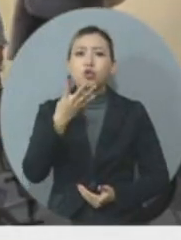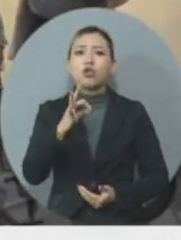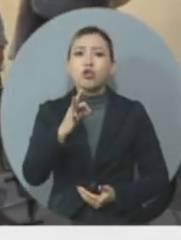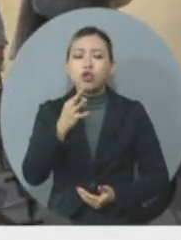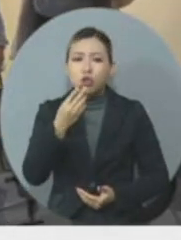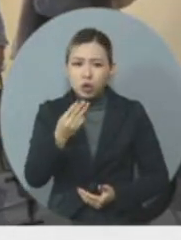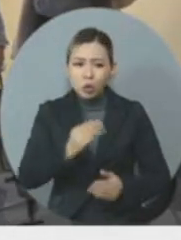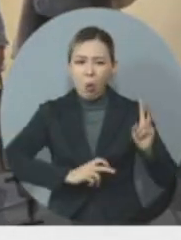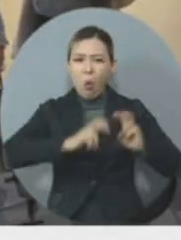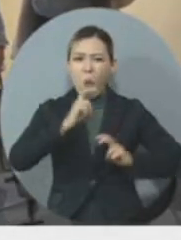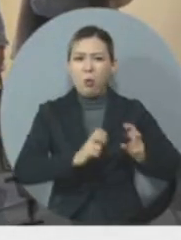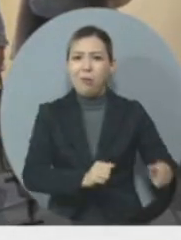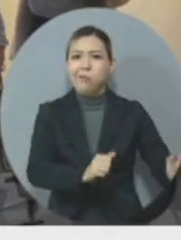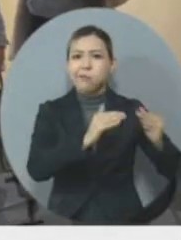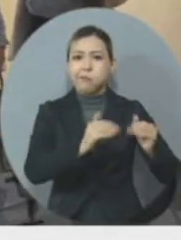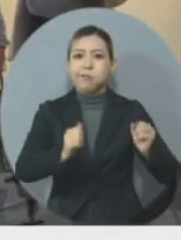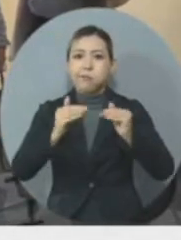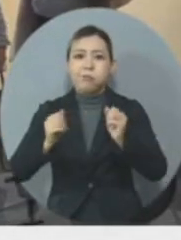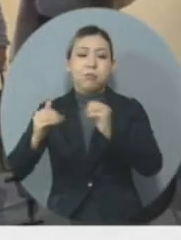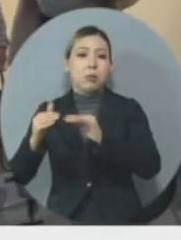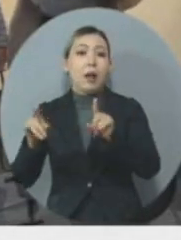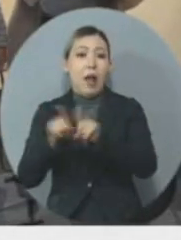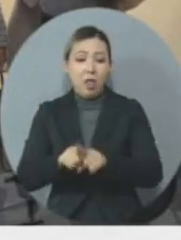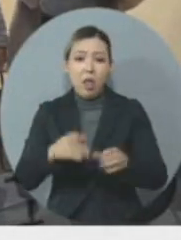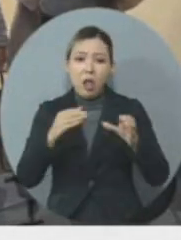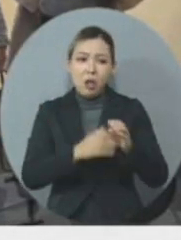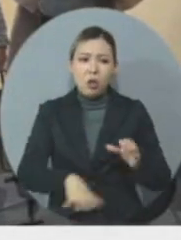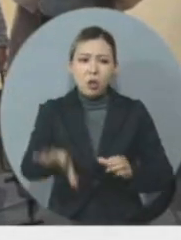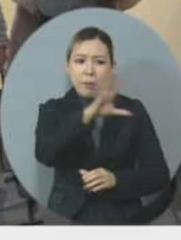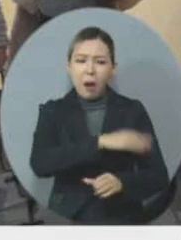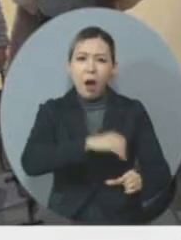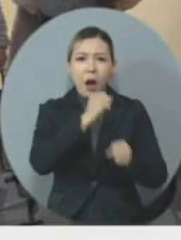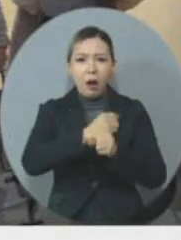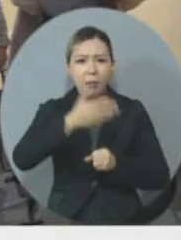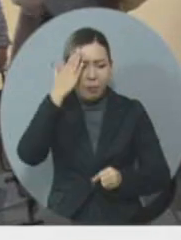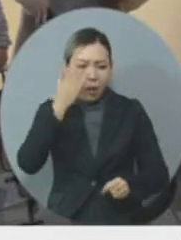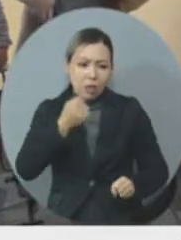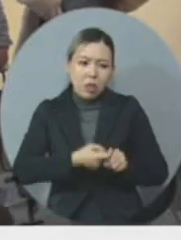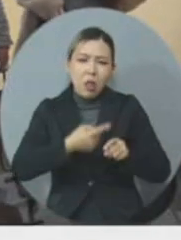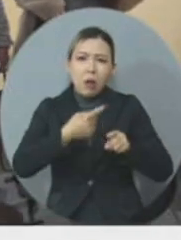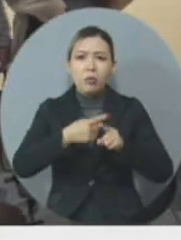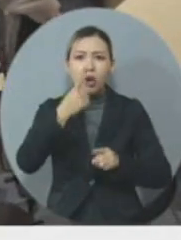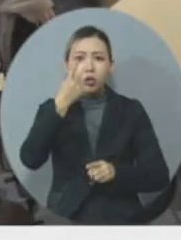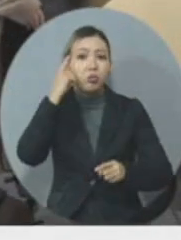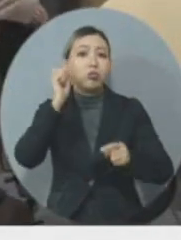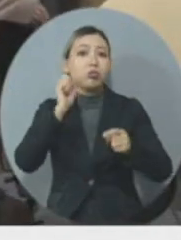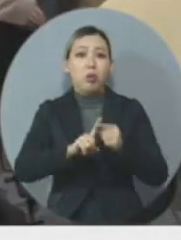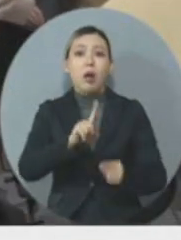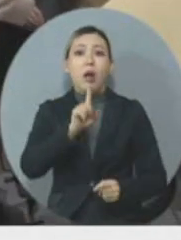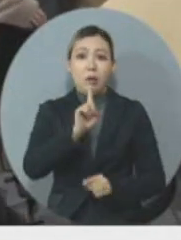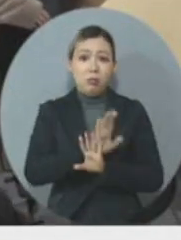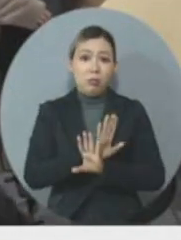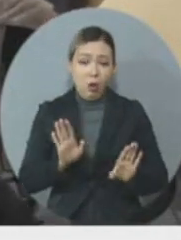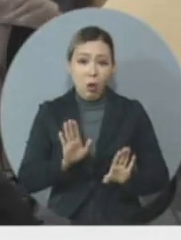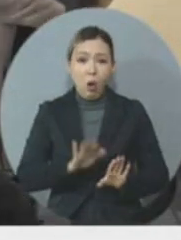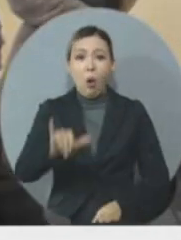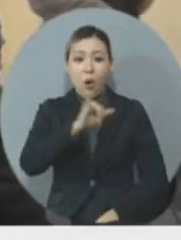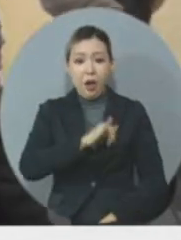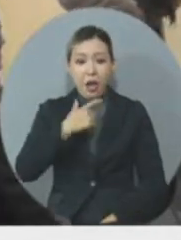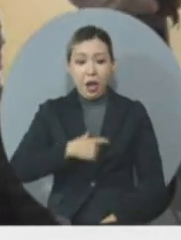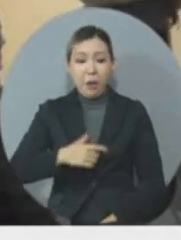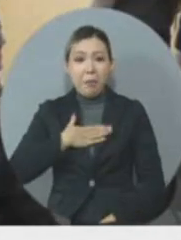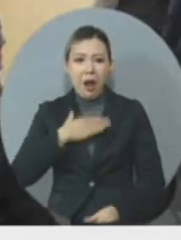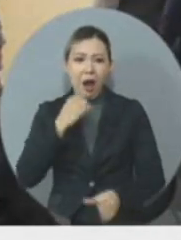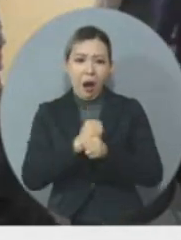ирж байгаа гэсэн үг. Энэ бол эрдэмчүүдэд мань ажлын байр бий болгосоо гэдэг ганцхан зорилттой. Өнөөдөр улсын хурлын гишүүн би ажлын байр